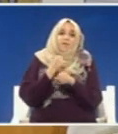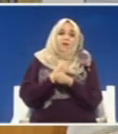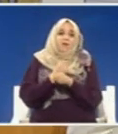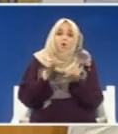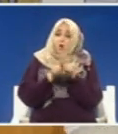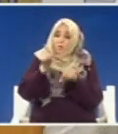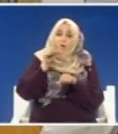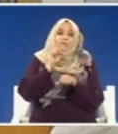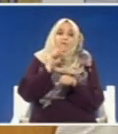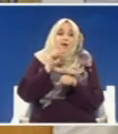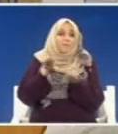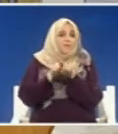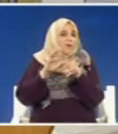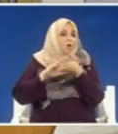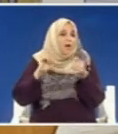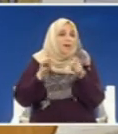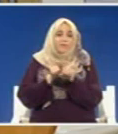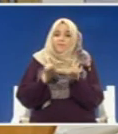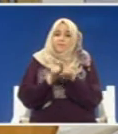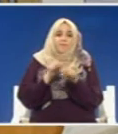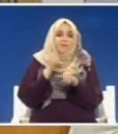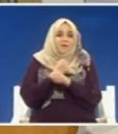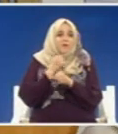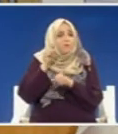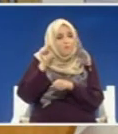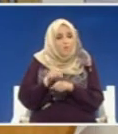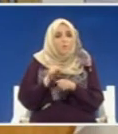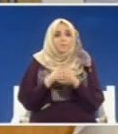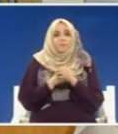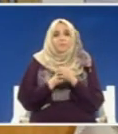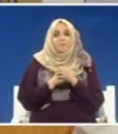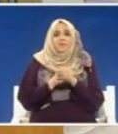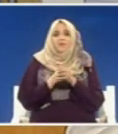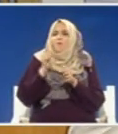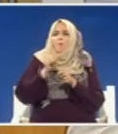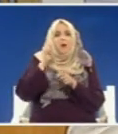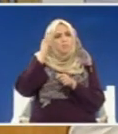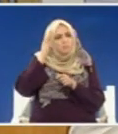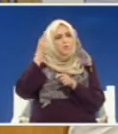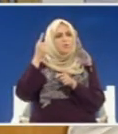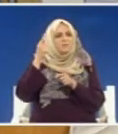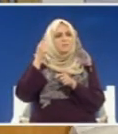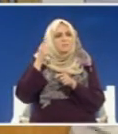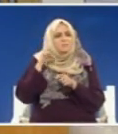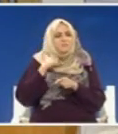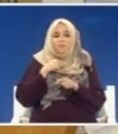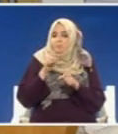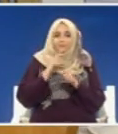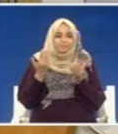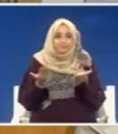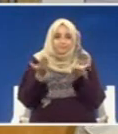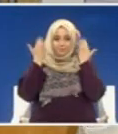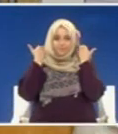قامت هذه الأخت وزميلاتها وزملائها. فإذا أبعدي عنك هذا التأنيب للضمير، أنت بالعكس